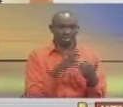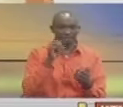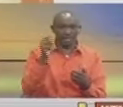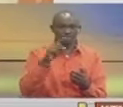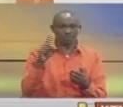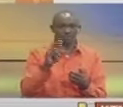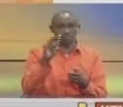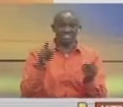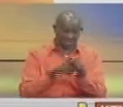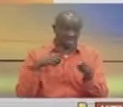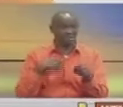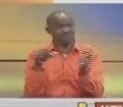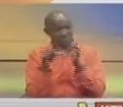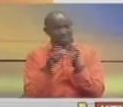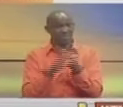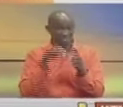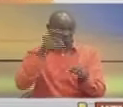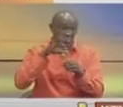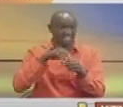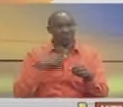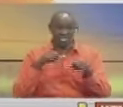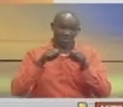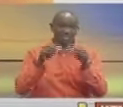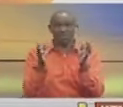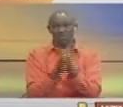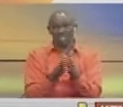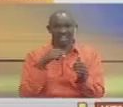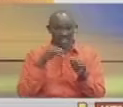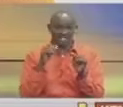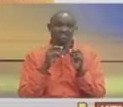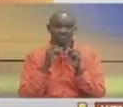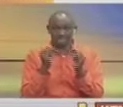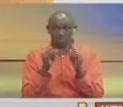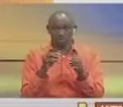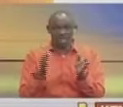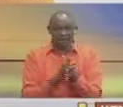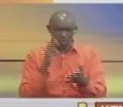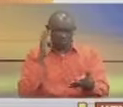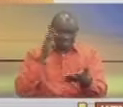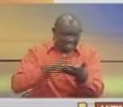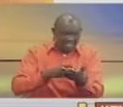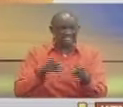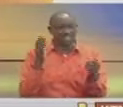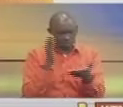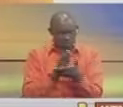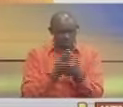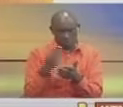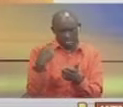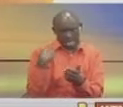kando na dosari hizo za uchaguzi, mtazamaji, tuendelee na taarifa nyingine ambako shahidi anayetambulishwa kwa